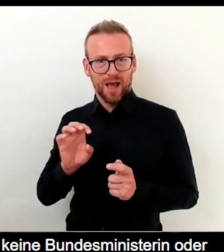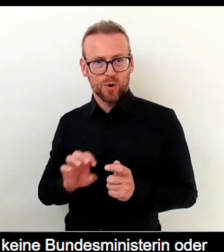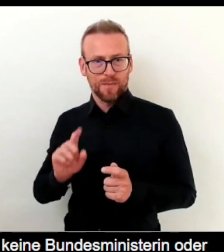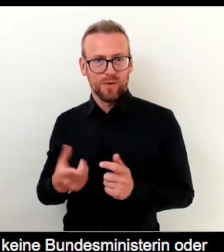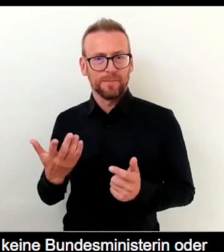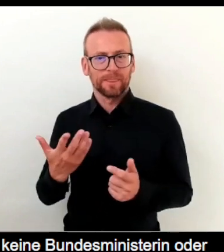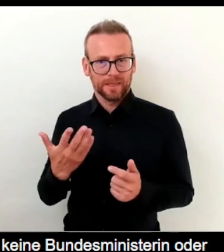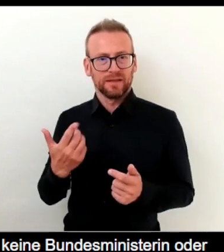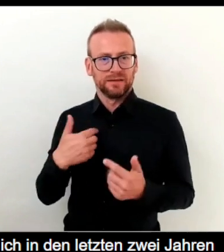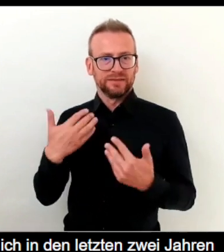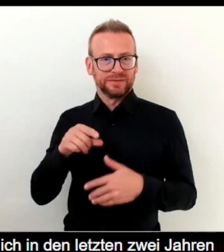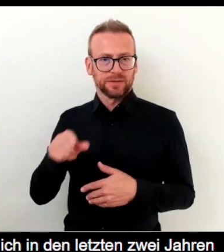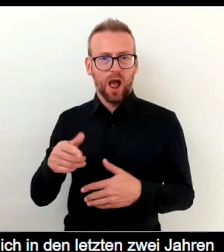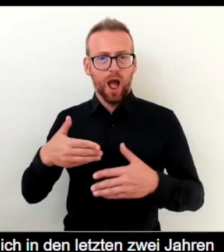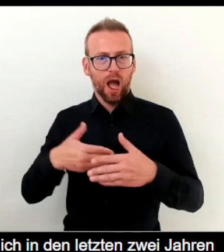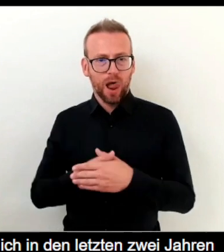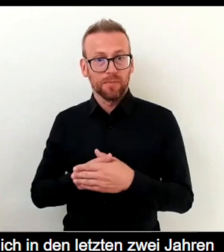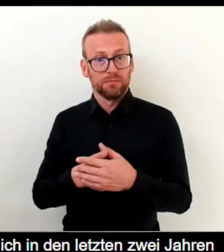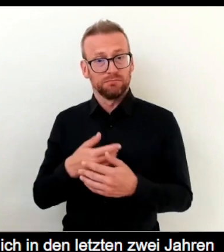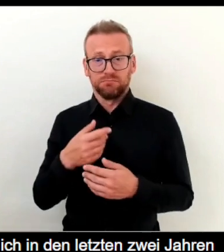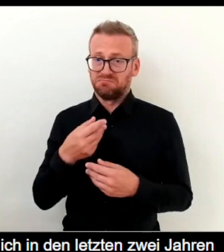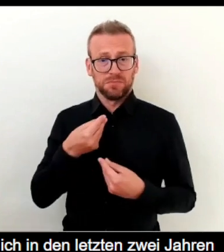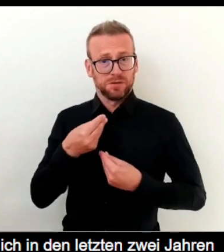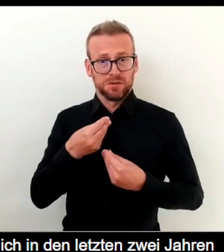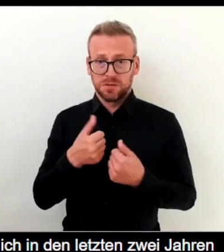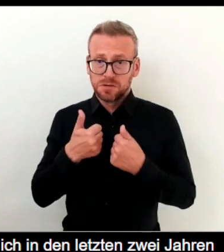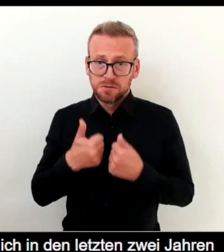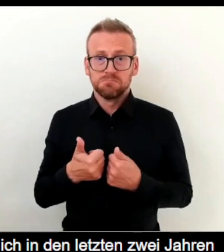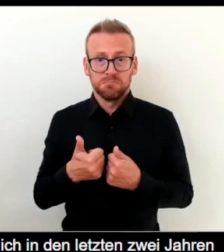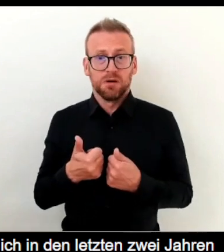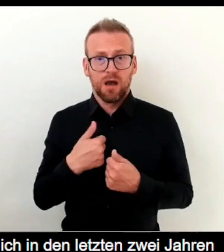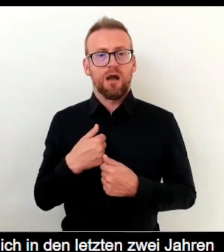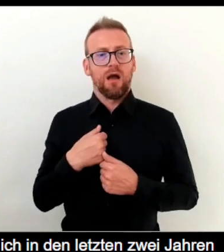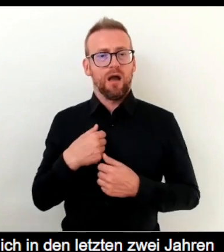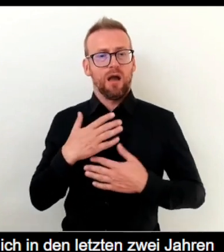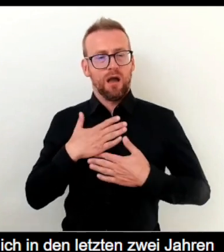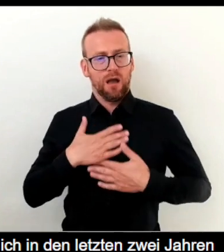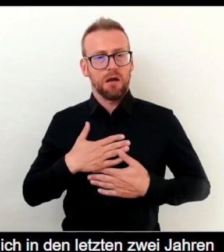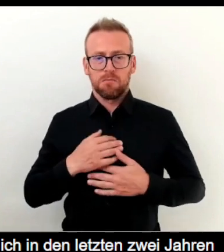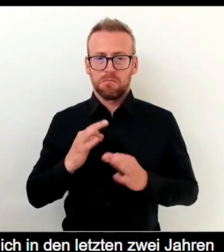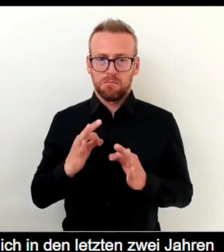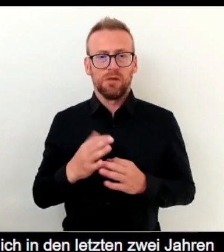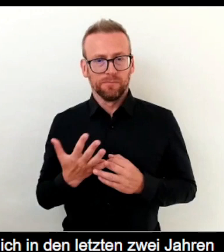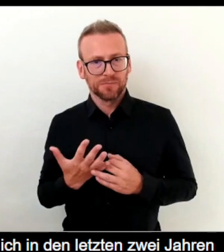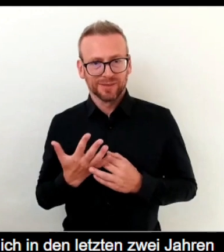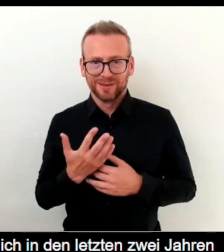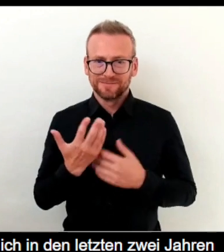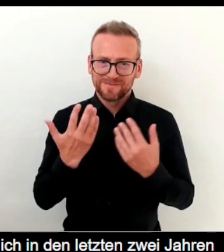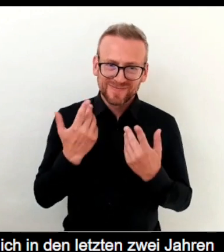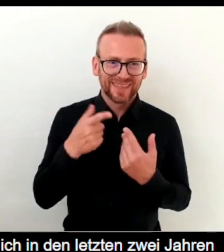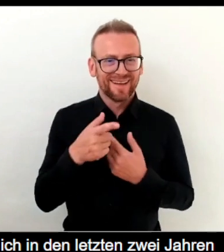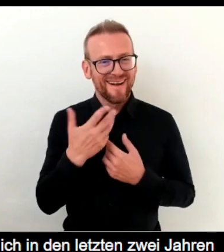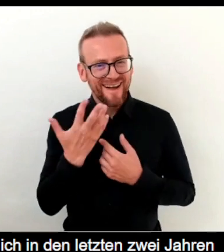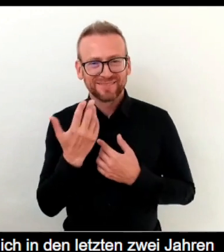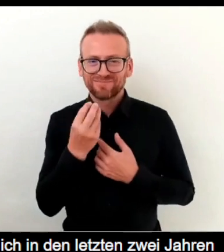Spanferkels war das einzige nicht fleischliche, was sich auf dieser großen Tafel befand. Und das war, wie würde ich immer sagen, auch so wahnsinnig viele